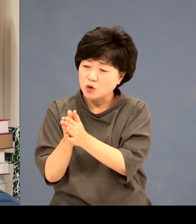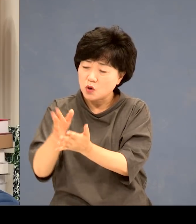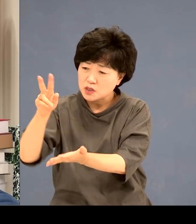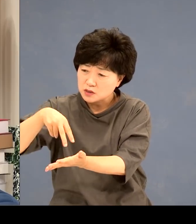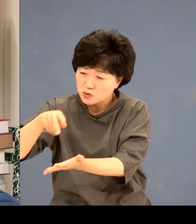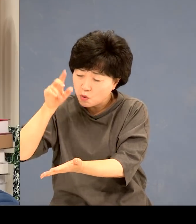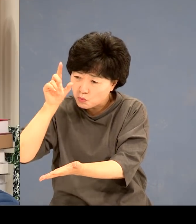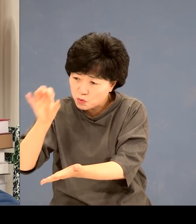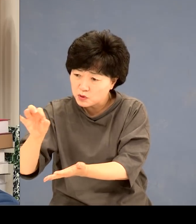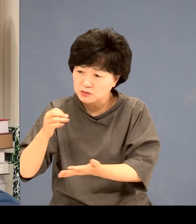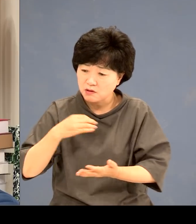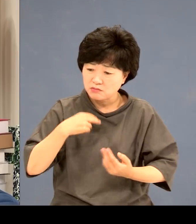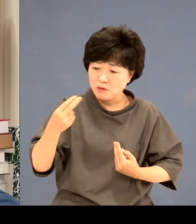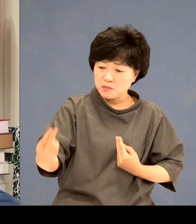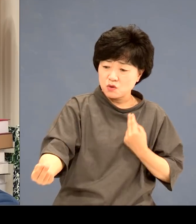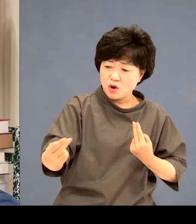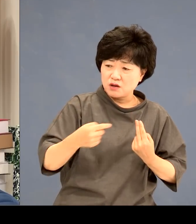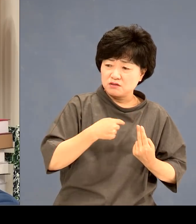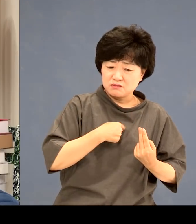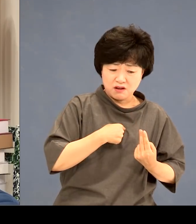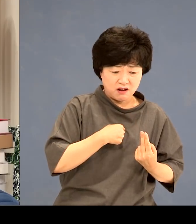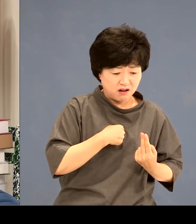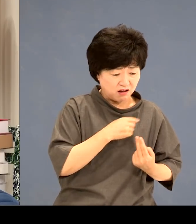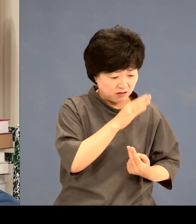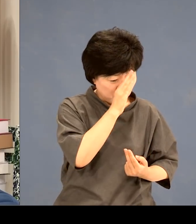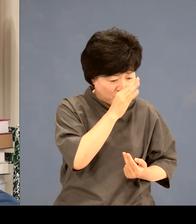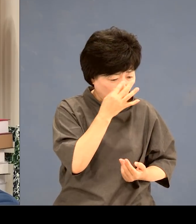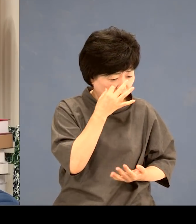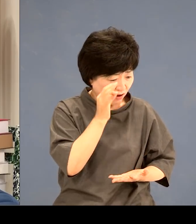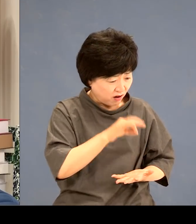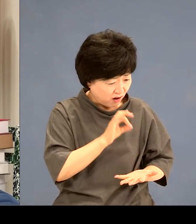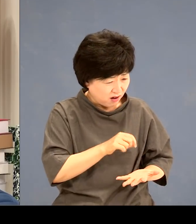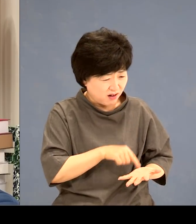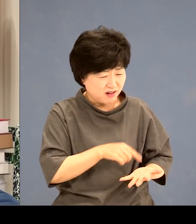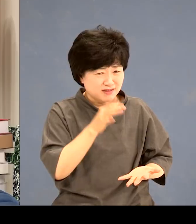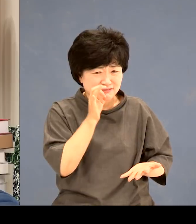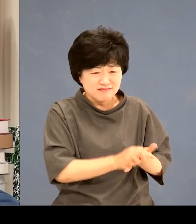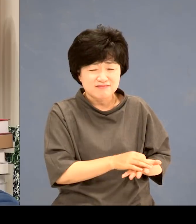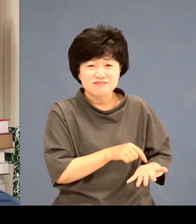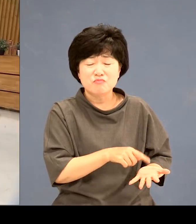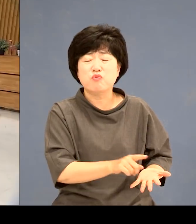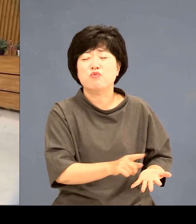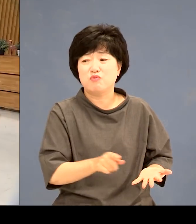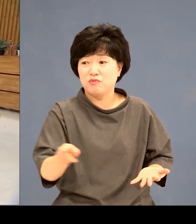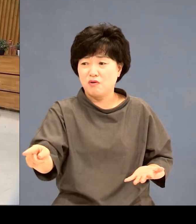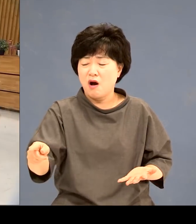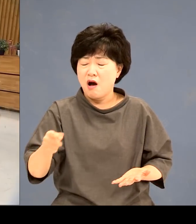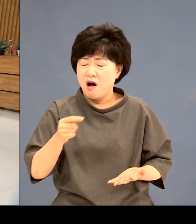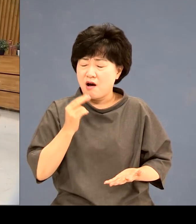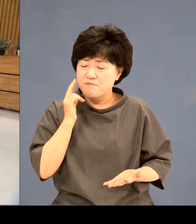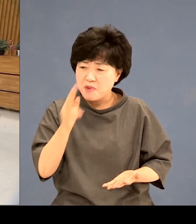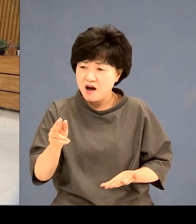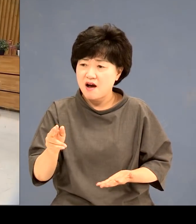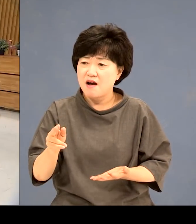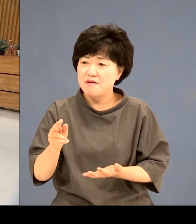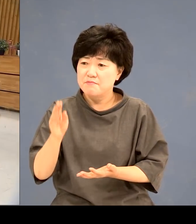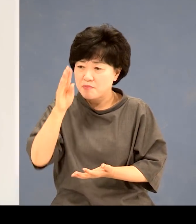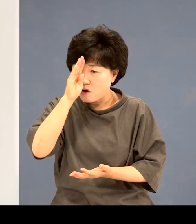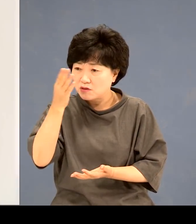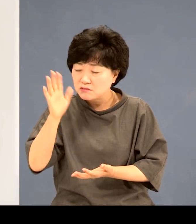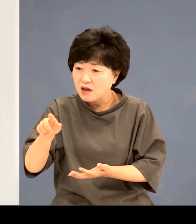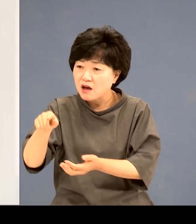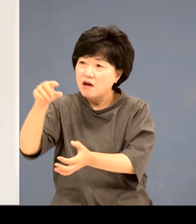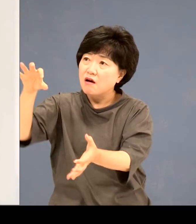있는 이 병은 아무것도 아니다라는 그런 생각을 하면서 이게 안 보이는 거죠. 그렇죠. 이게 안 보이고